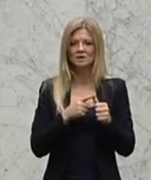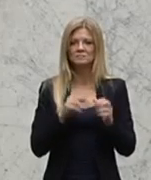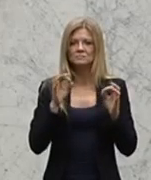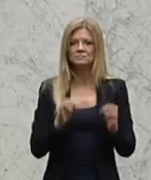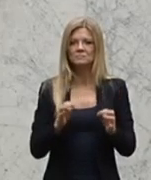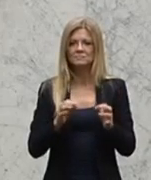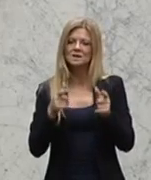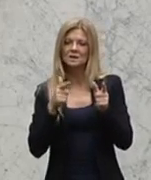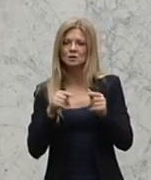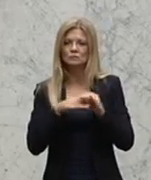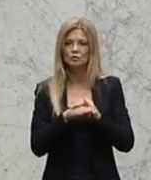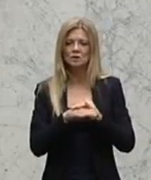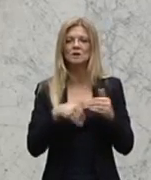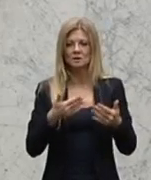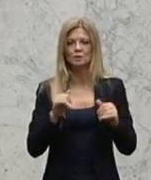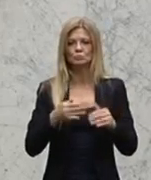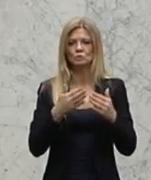bei nachweislichen Kriegsflüchtlingen besteht.